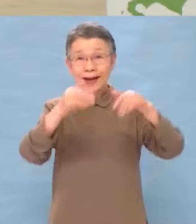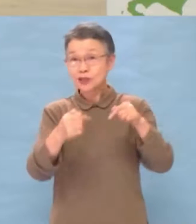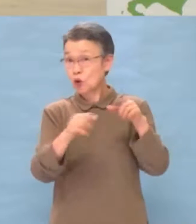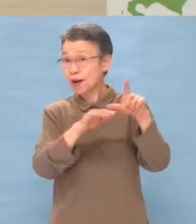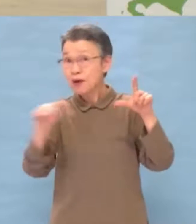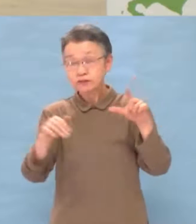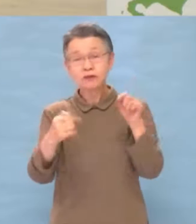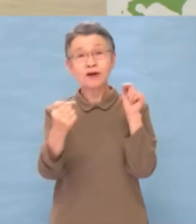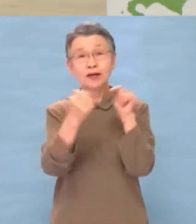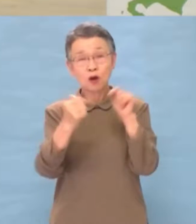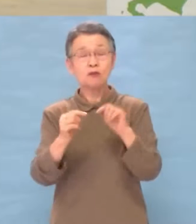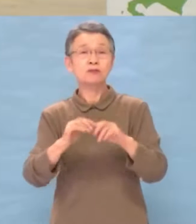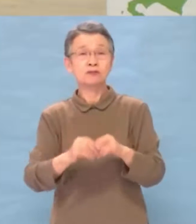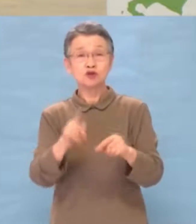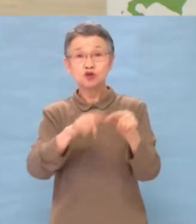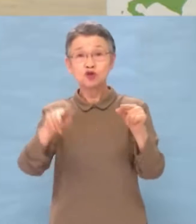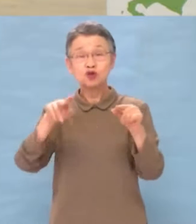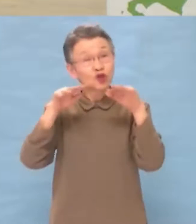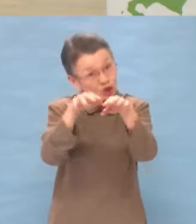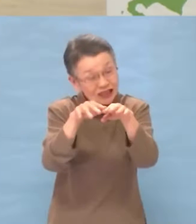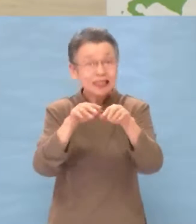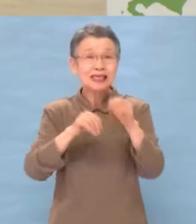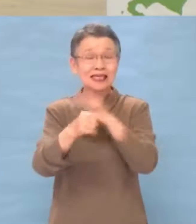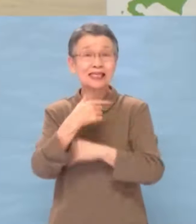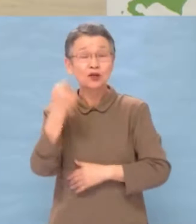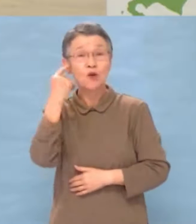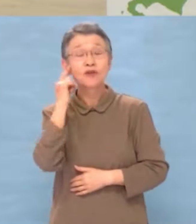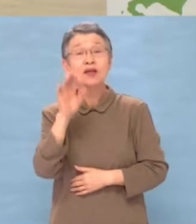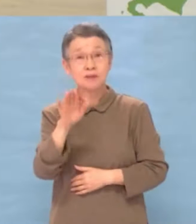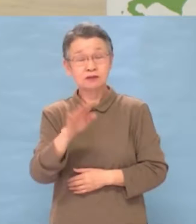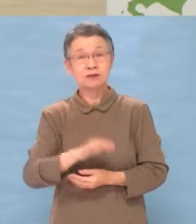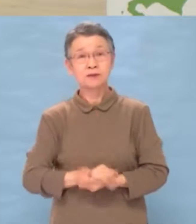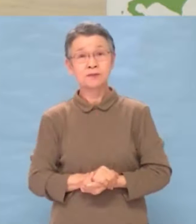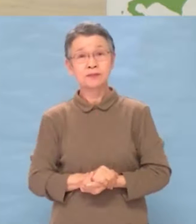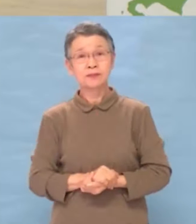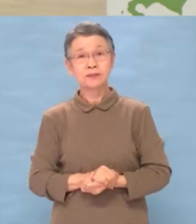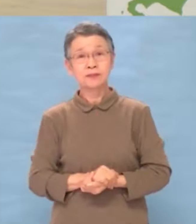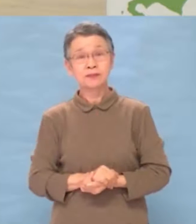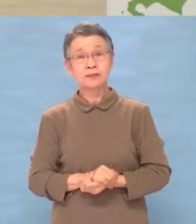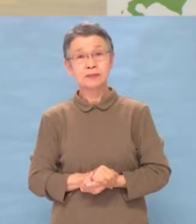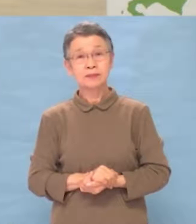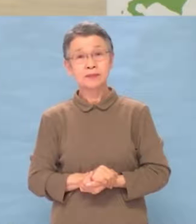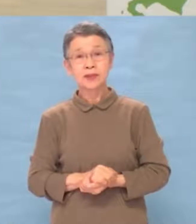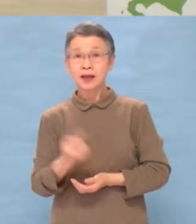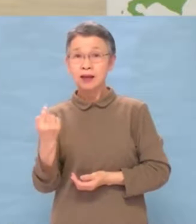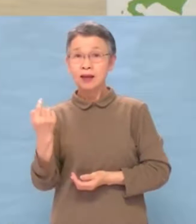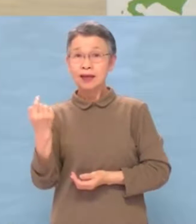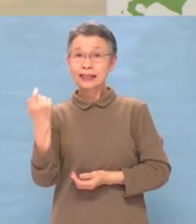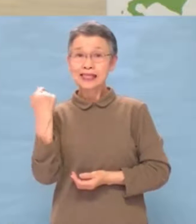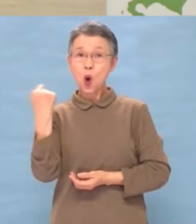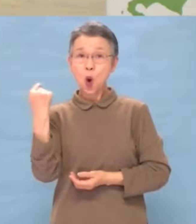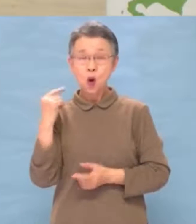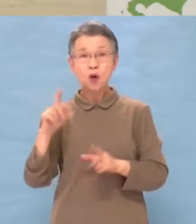ルなど外交交渉を中止をしていきたいというふうに思っております。 またちょっとこれは昨日